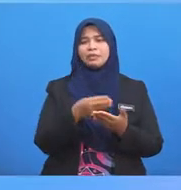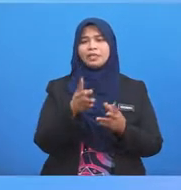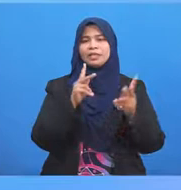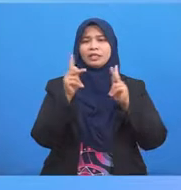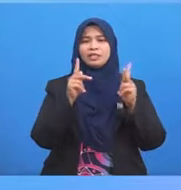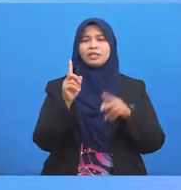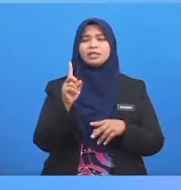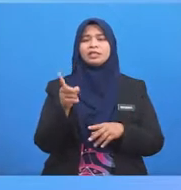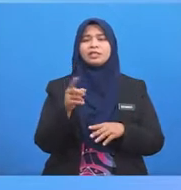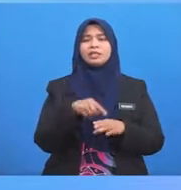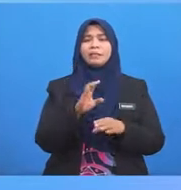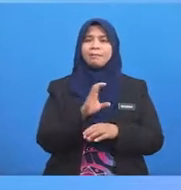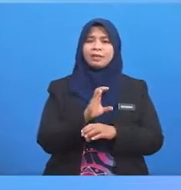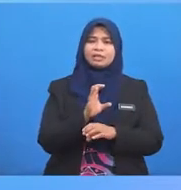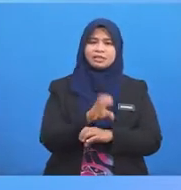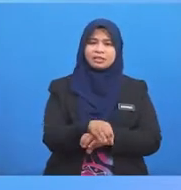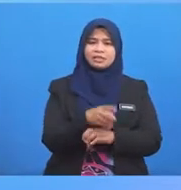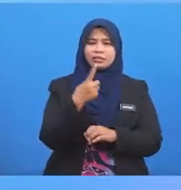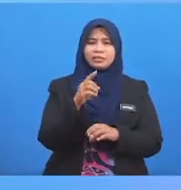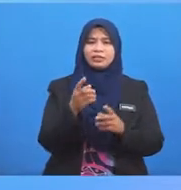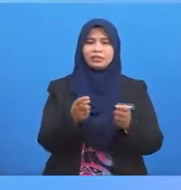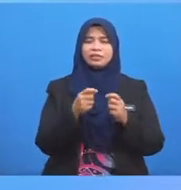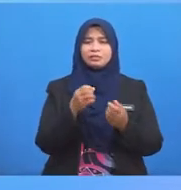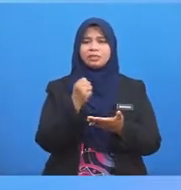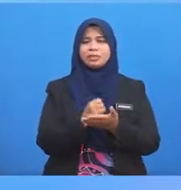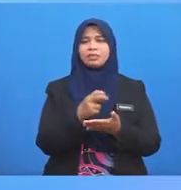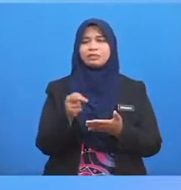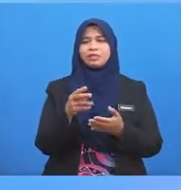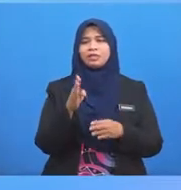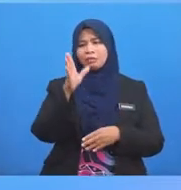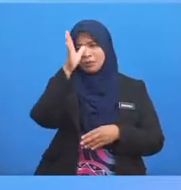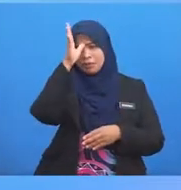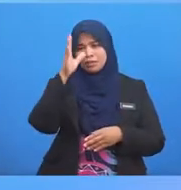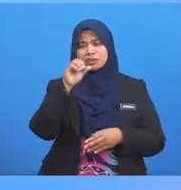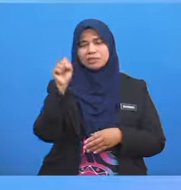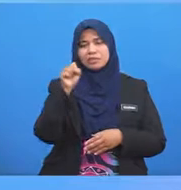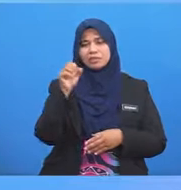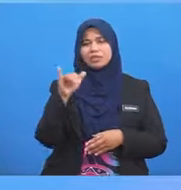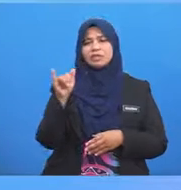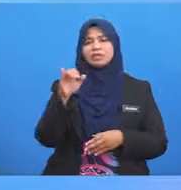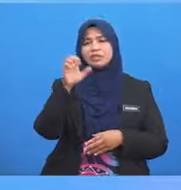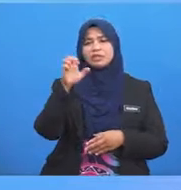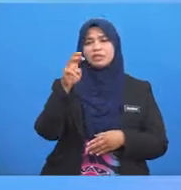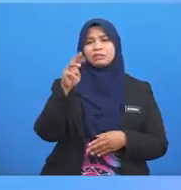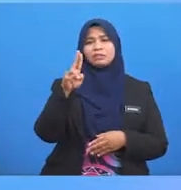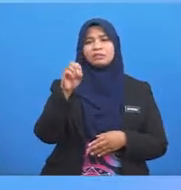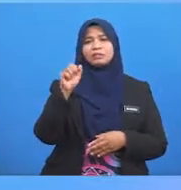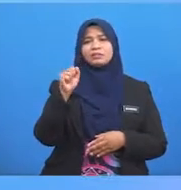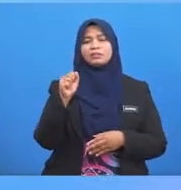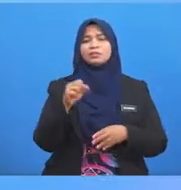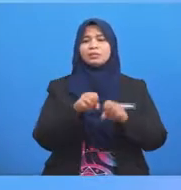untuk menerima jaminan bapa saudaranya Encik Musa agar pinjaman bank tersebut